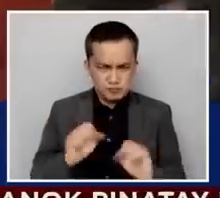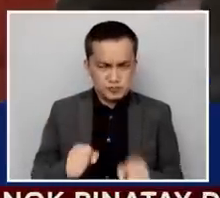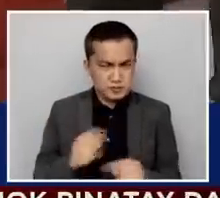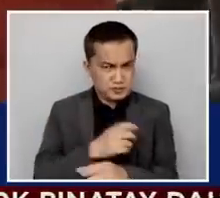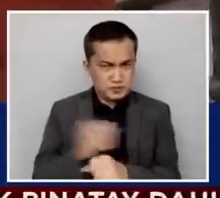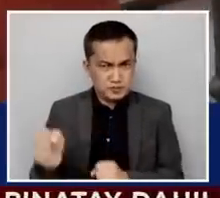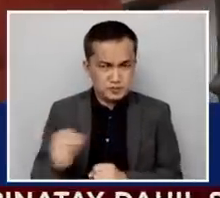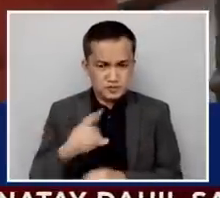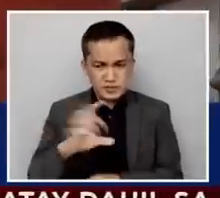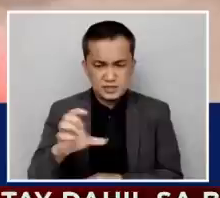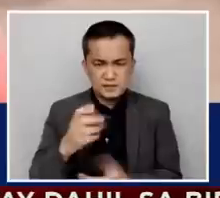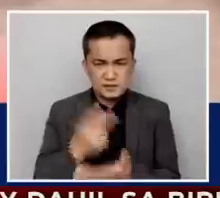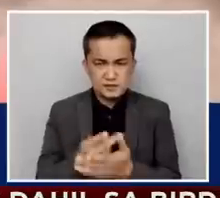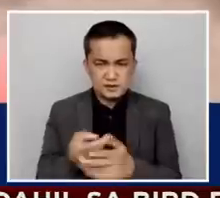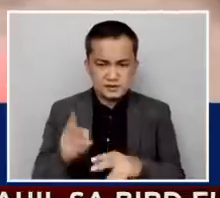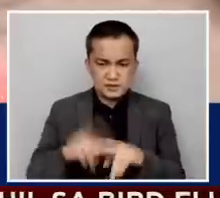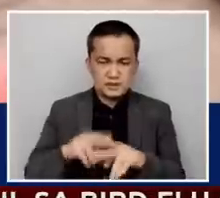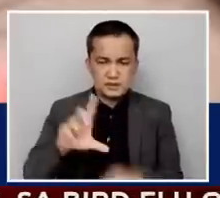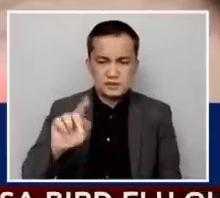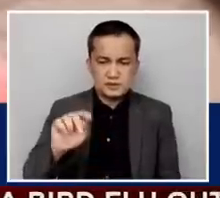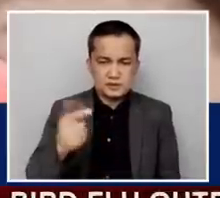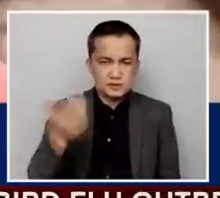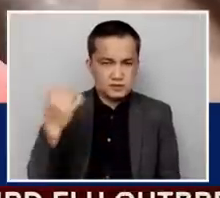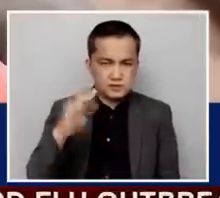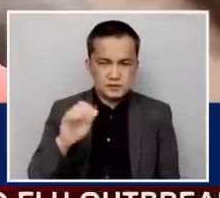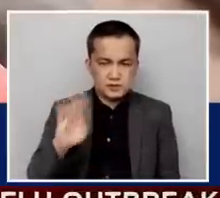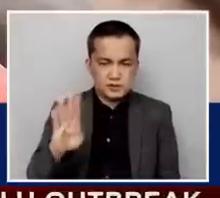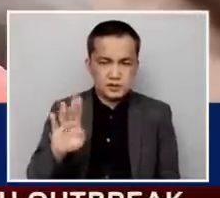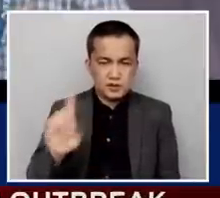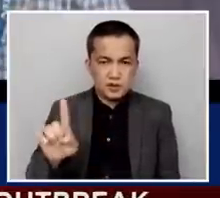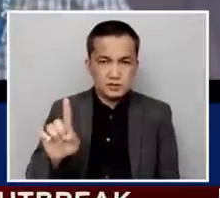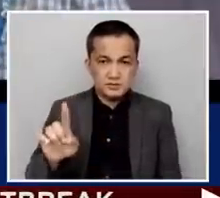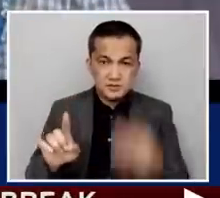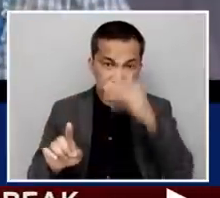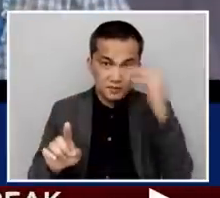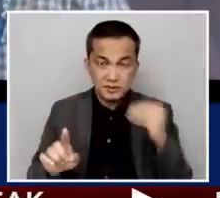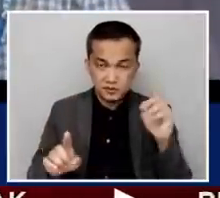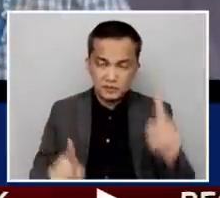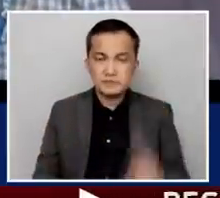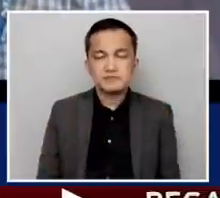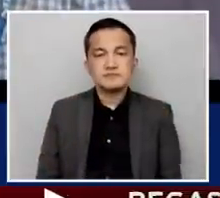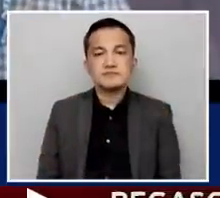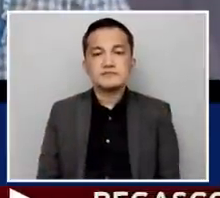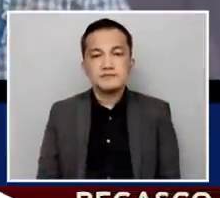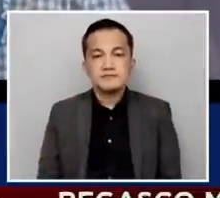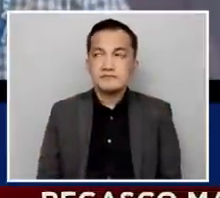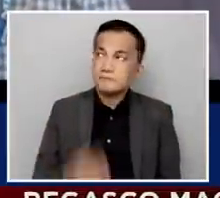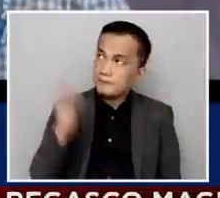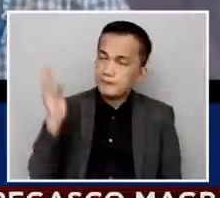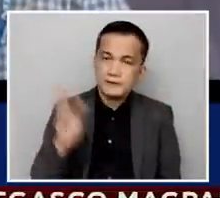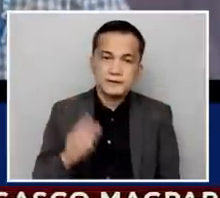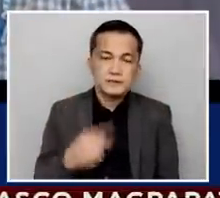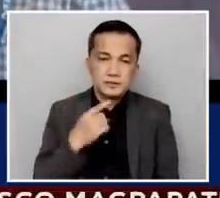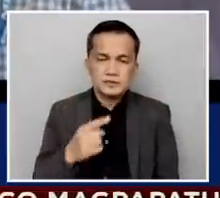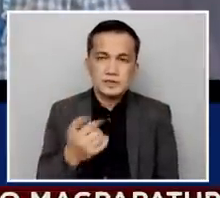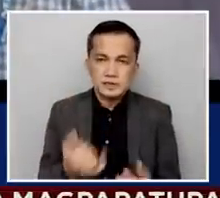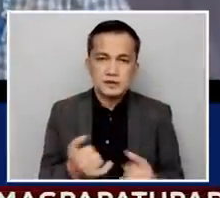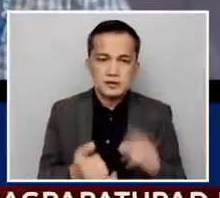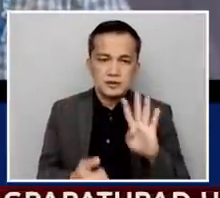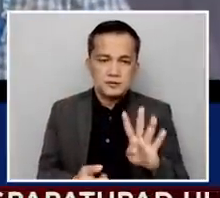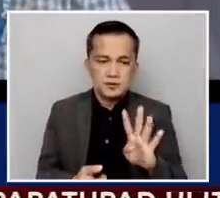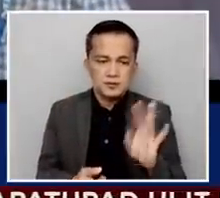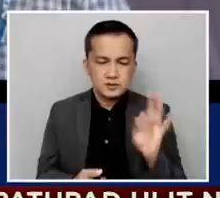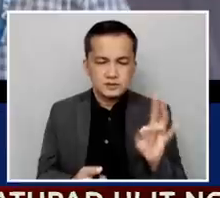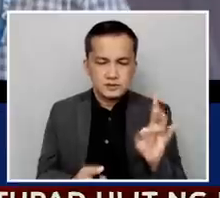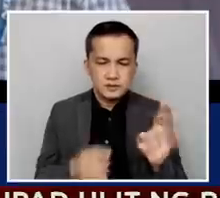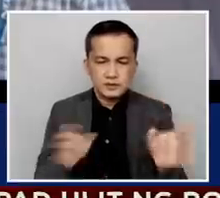100 pisong itinaas sa LPG noong February 1 sa March 1? As of now, it's around 470 ang equivalent